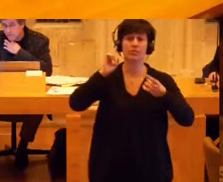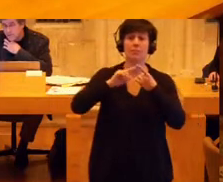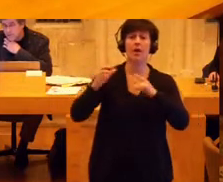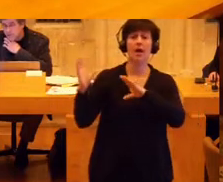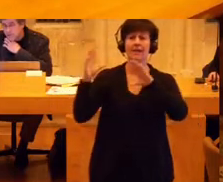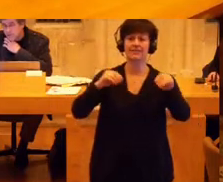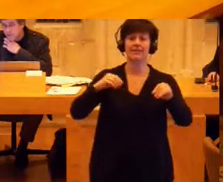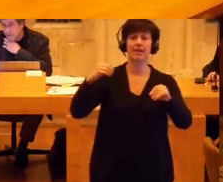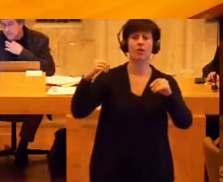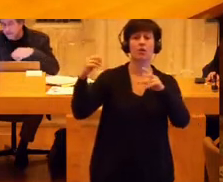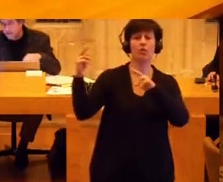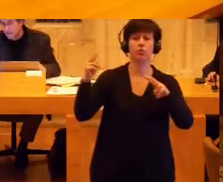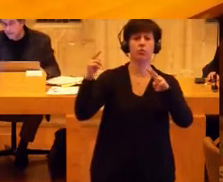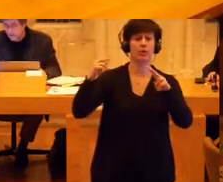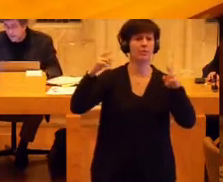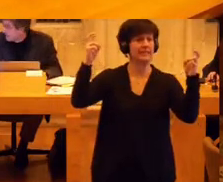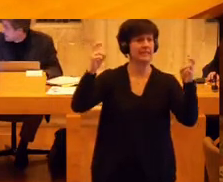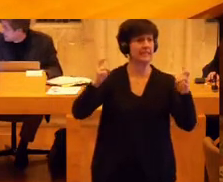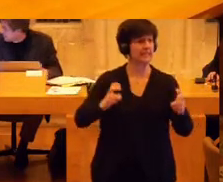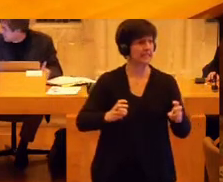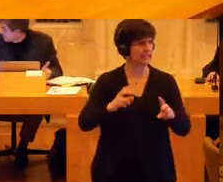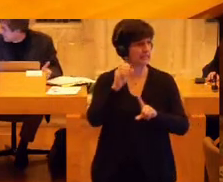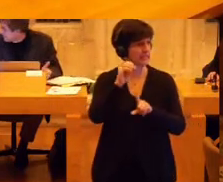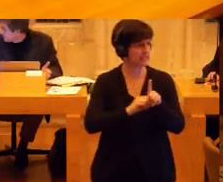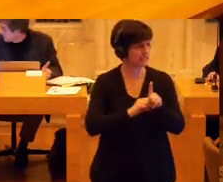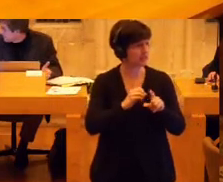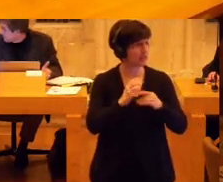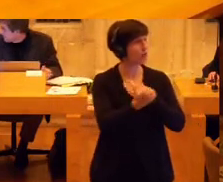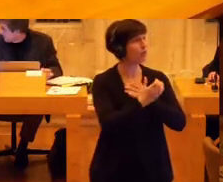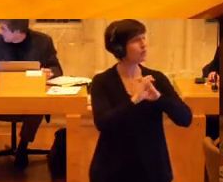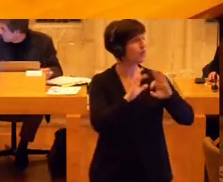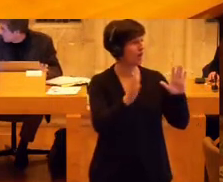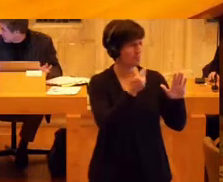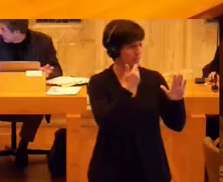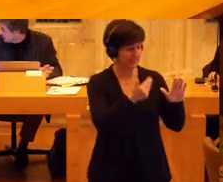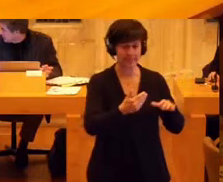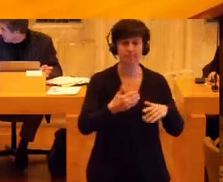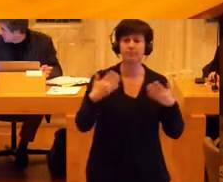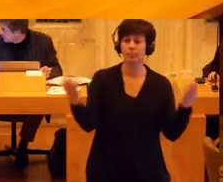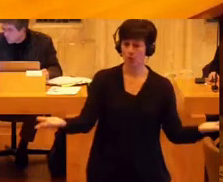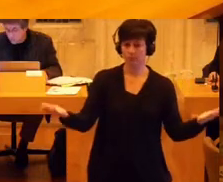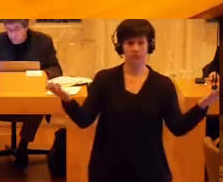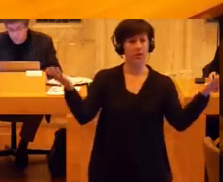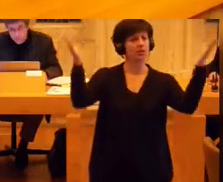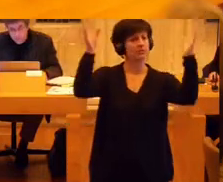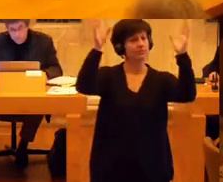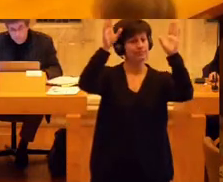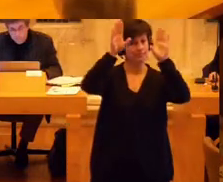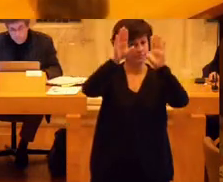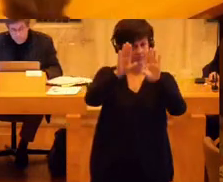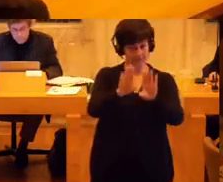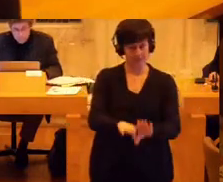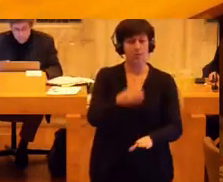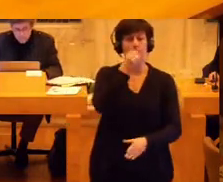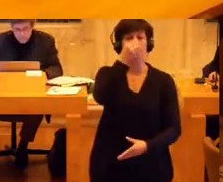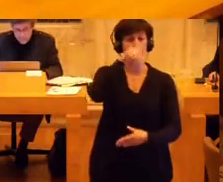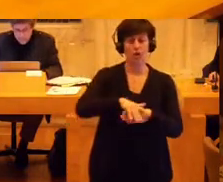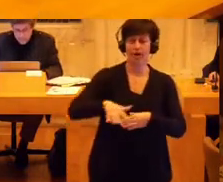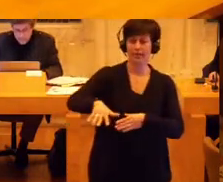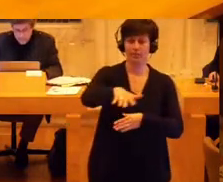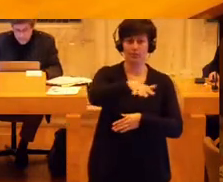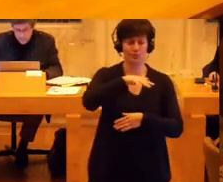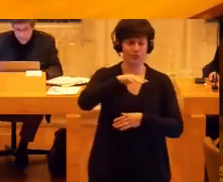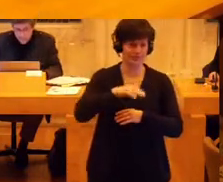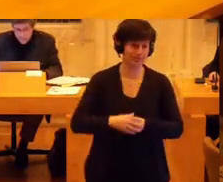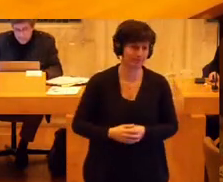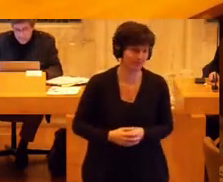si on n'en a en fait pas beaucoup. Pas d'opposition, adopté, merci. Eh bien, nous en avons fini avec l'ordre du jour. Bonne soirée à toutes et à tous.